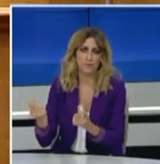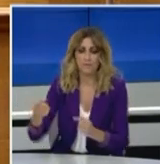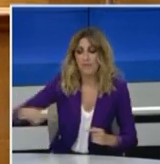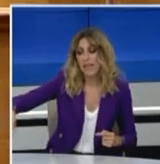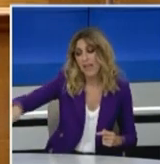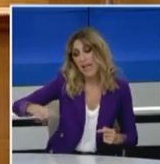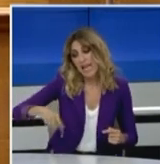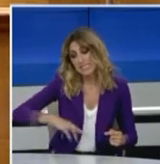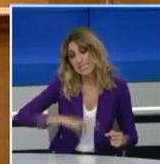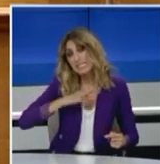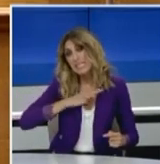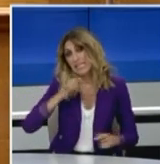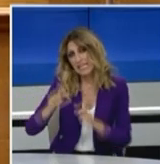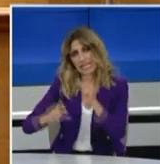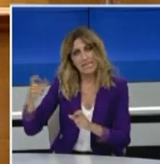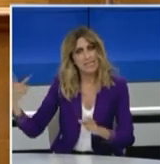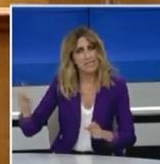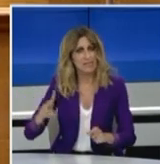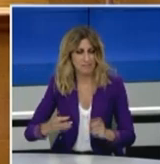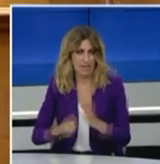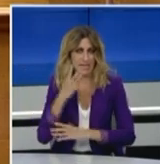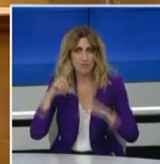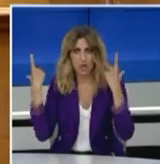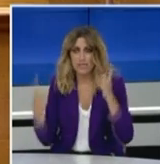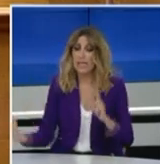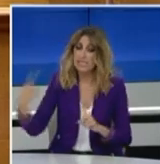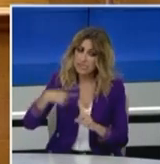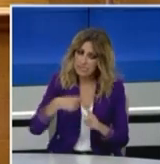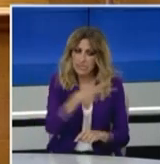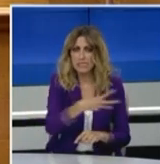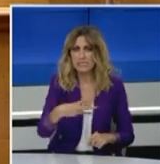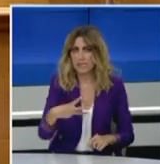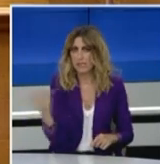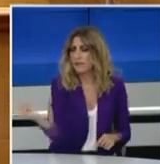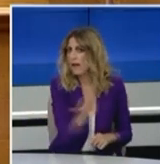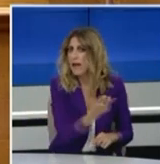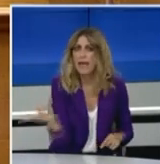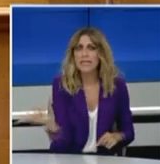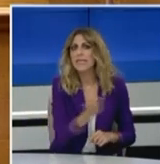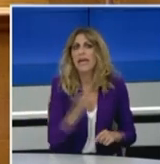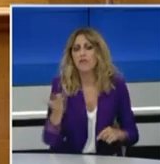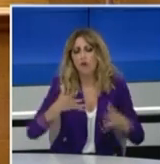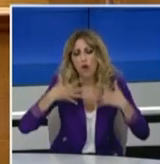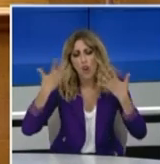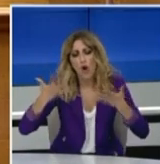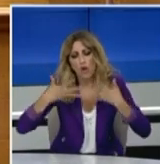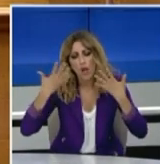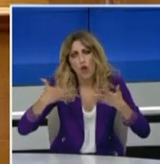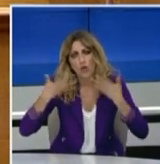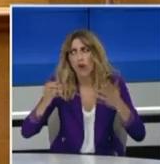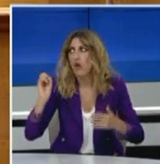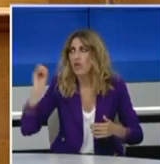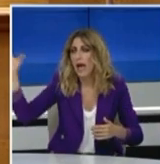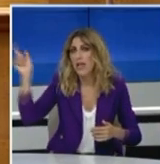Δημοκρατίας, όσο και εσείς κύριοι του ΣΥΡΙΖΑ, κάνατε σημαία της εξωτερικής σας πολιτικής, τη